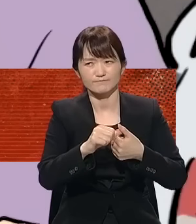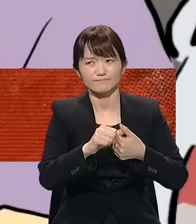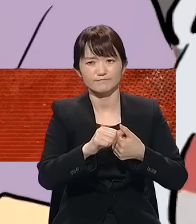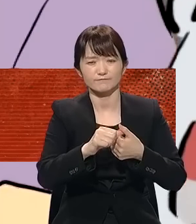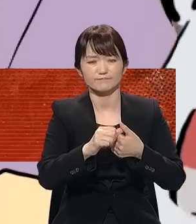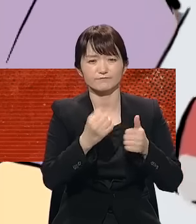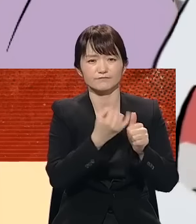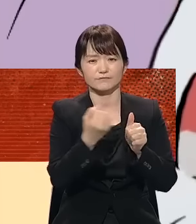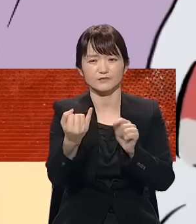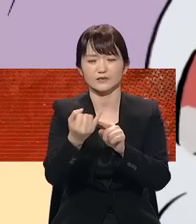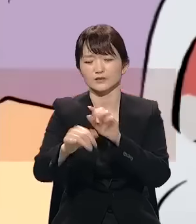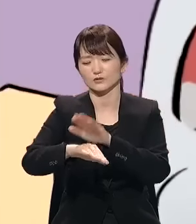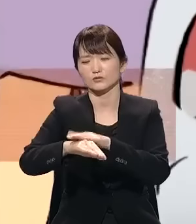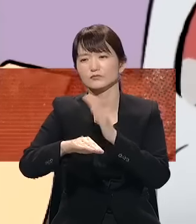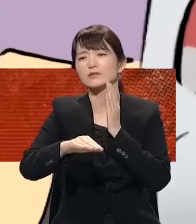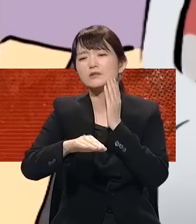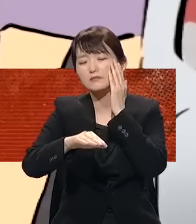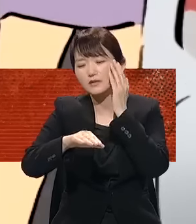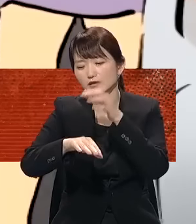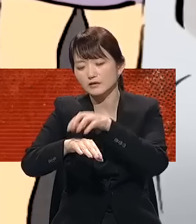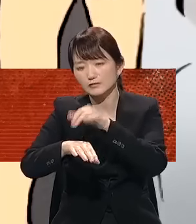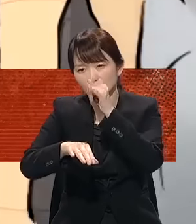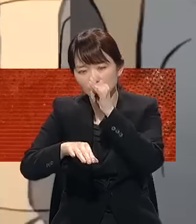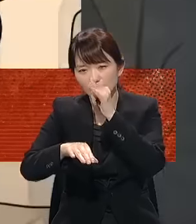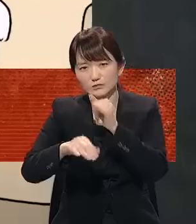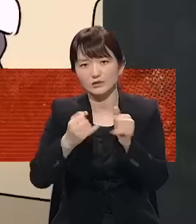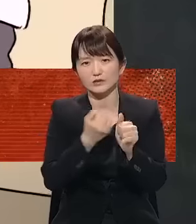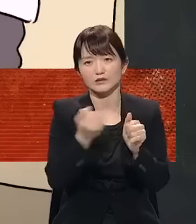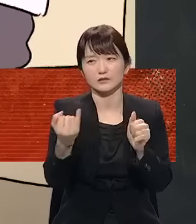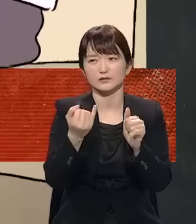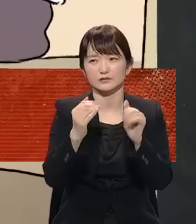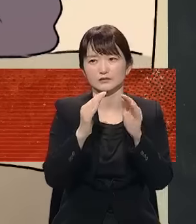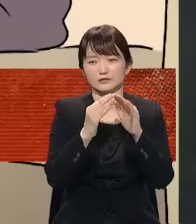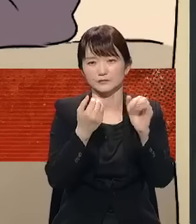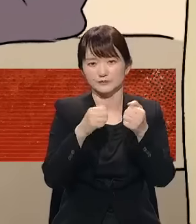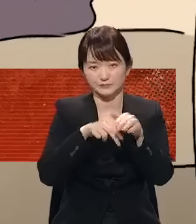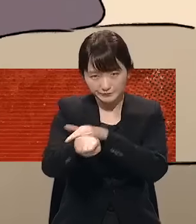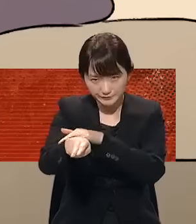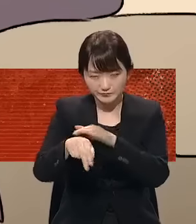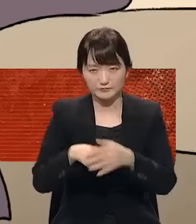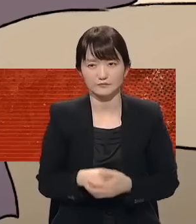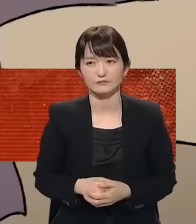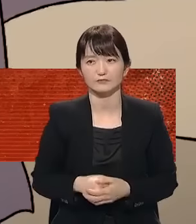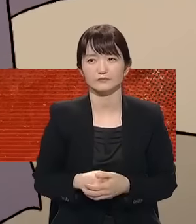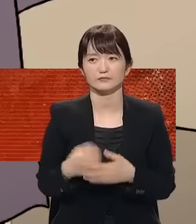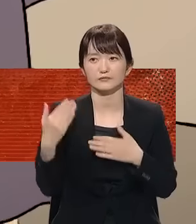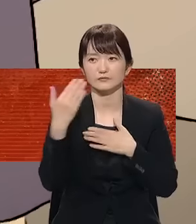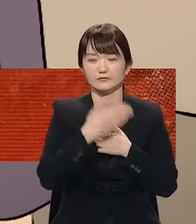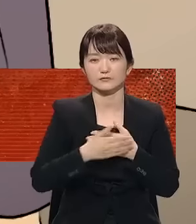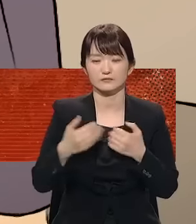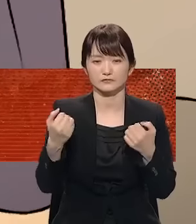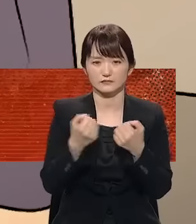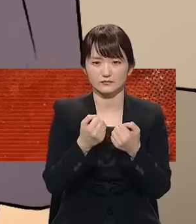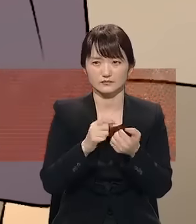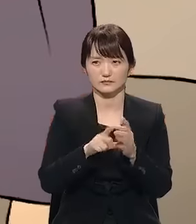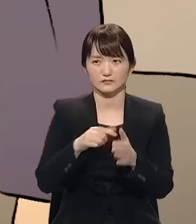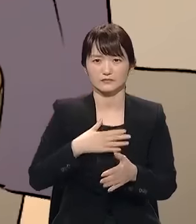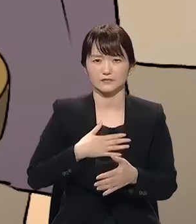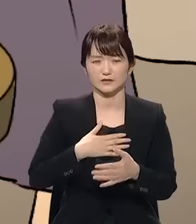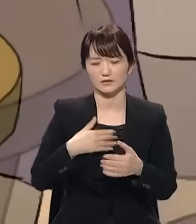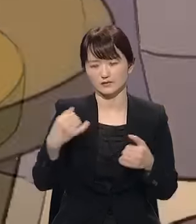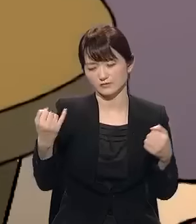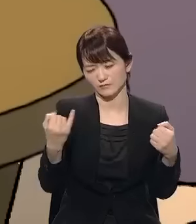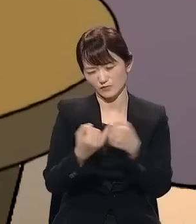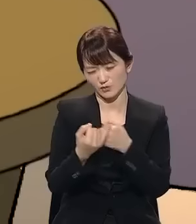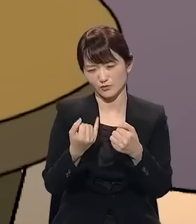멍이든 적이 있었습니다 그 뒤에 아내는 가출을 했는데 몇 달 뒤에 그때 그 몸싸움 때 내가 폭행을 당했다면서 이혼 소송을